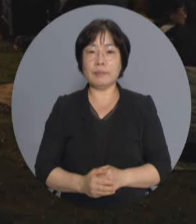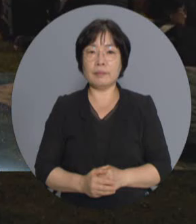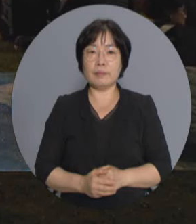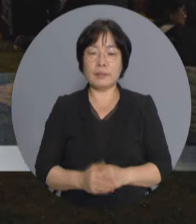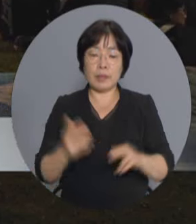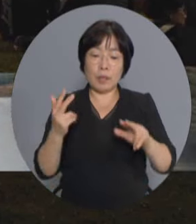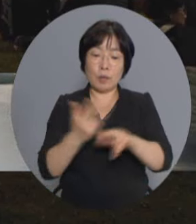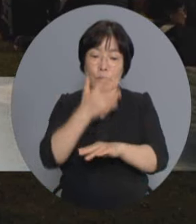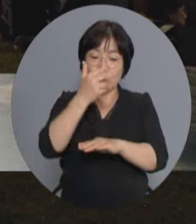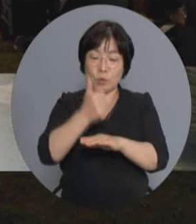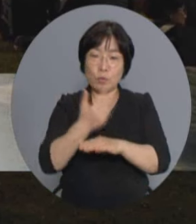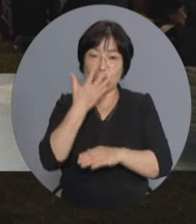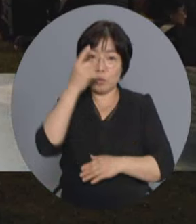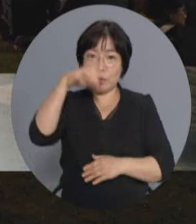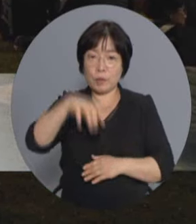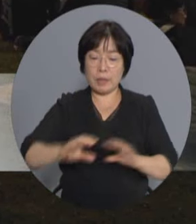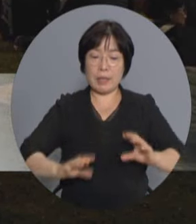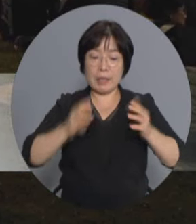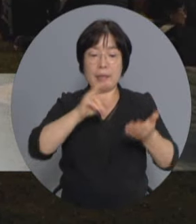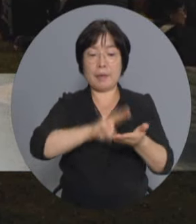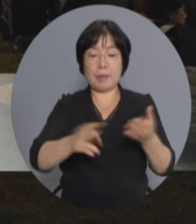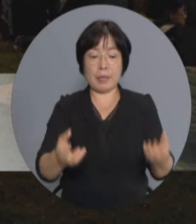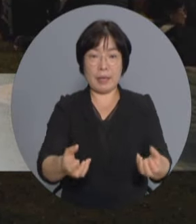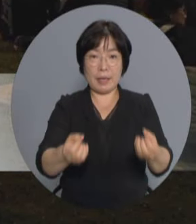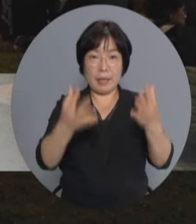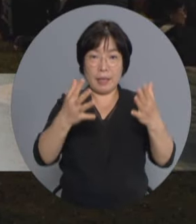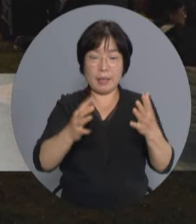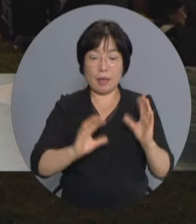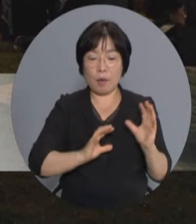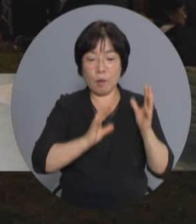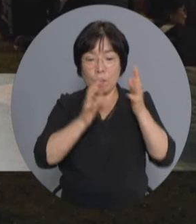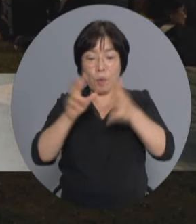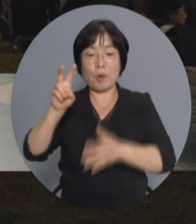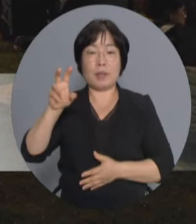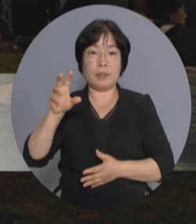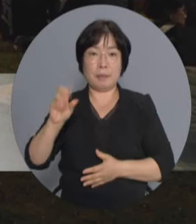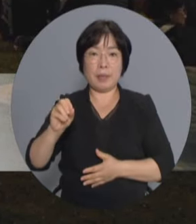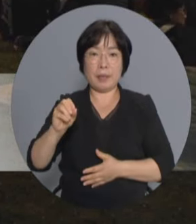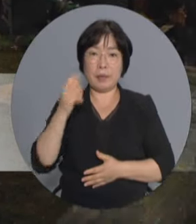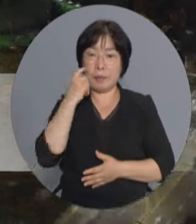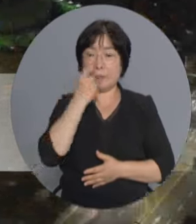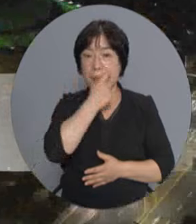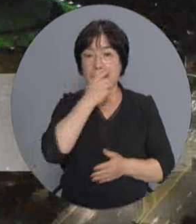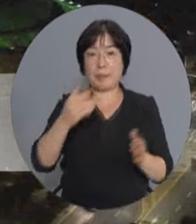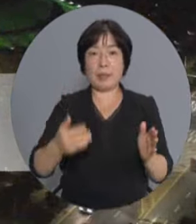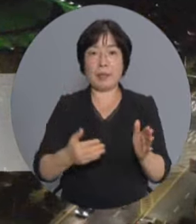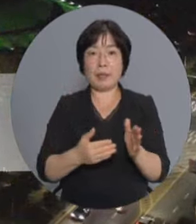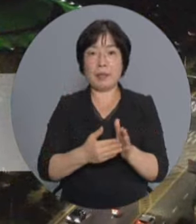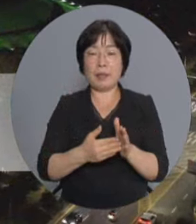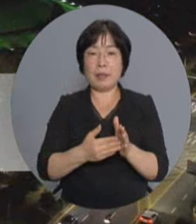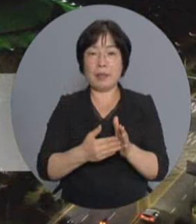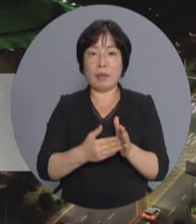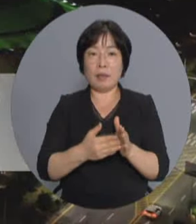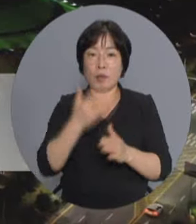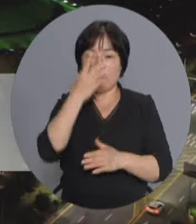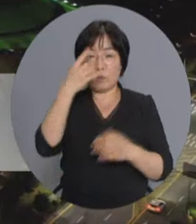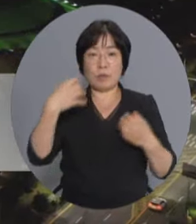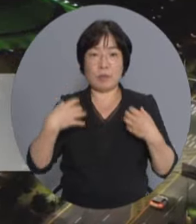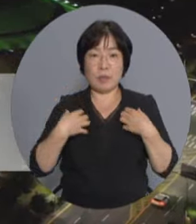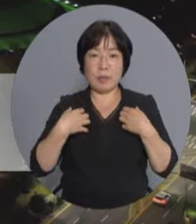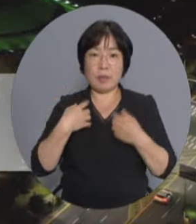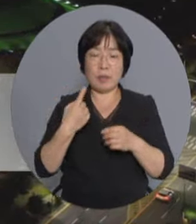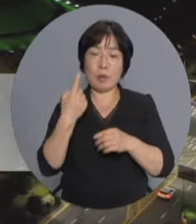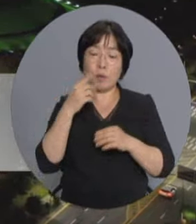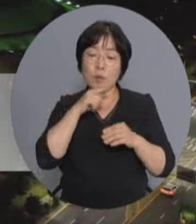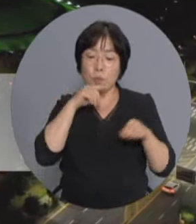지난 주말 순천에서 열린 글로벌 콘텐츠 페스티벌에 약 20만 명이 방문한 것으로 집계됐습니다. 순천시는 이틀